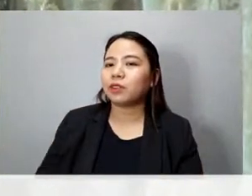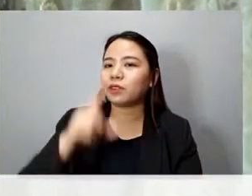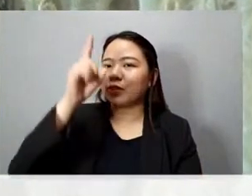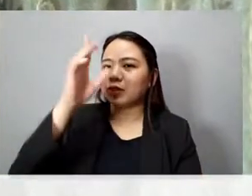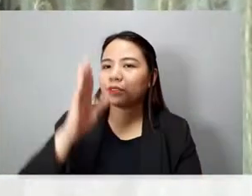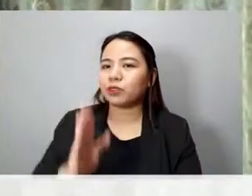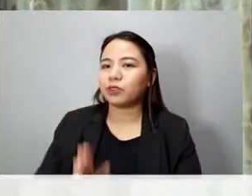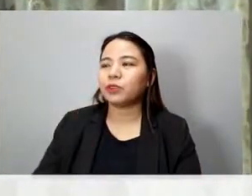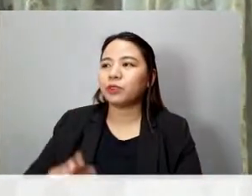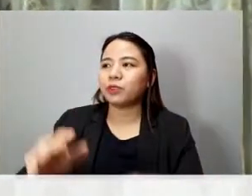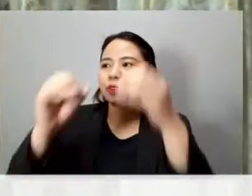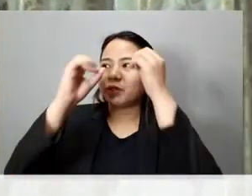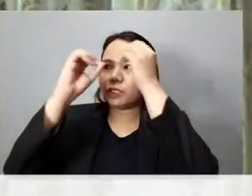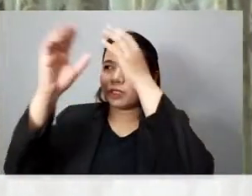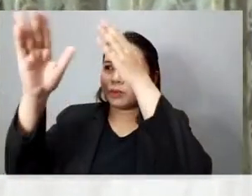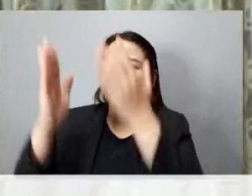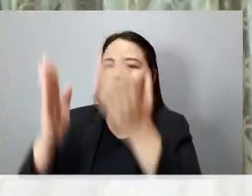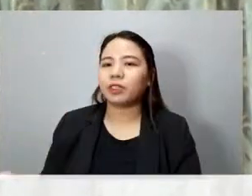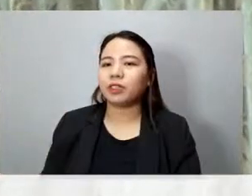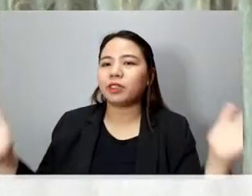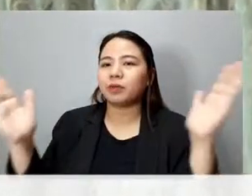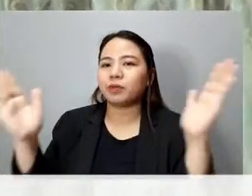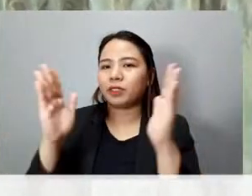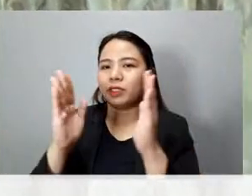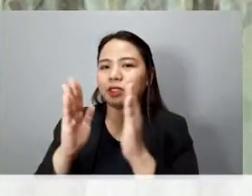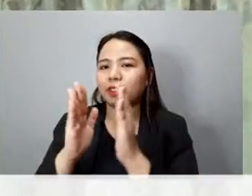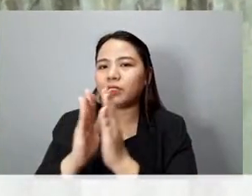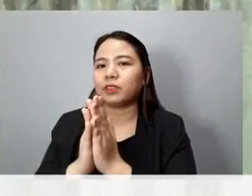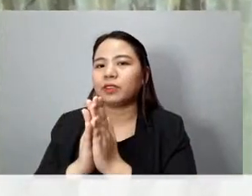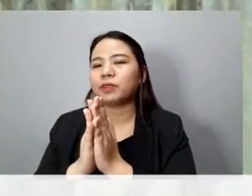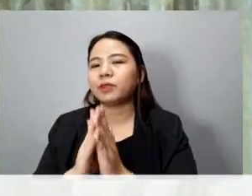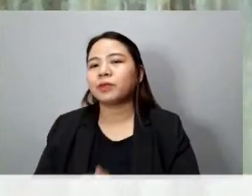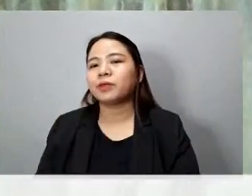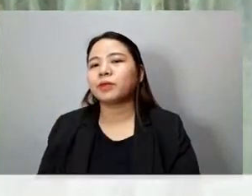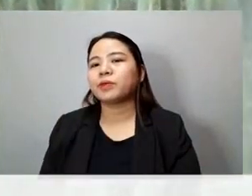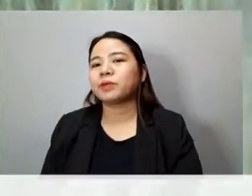kadakilaan ng Diyos Ama.